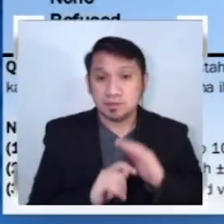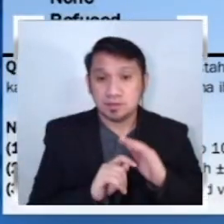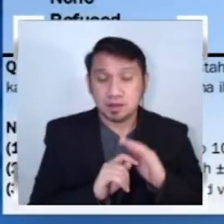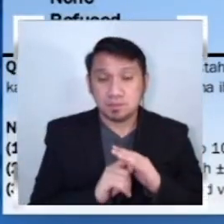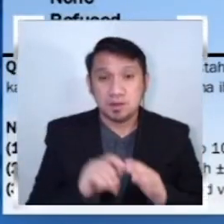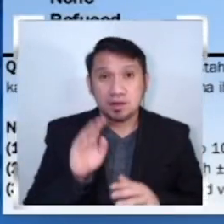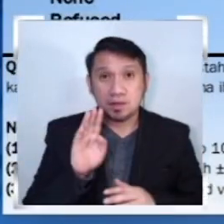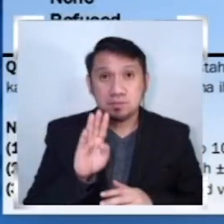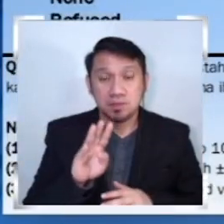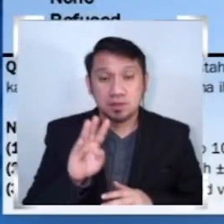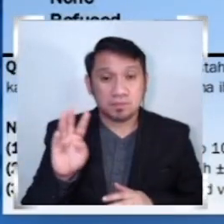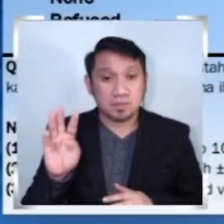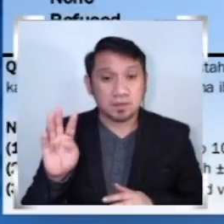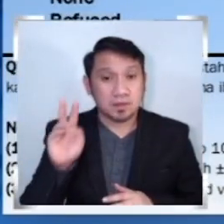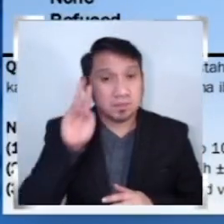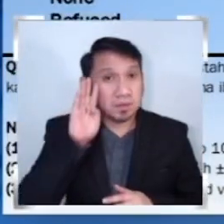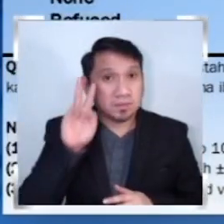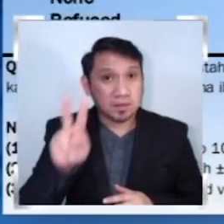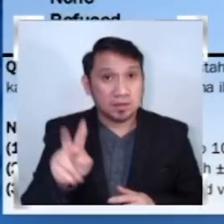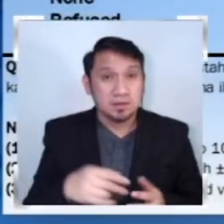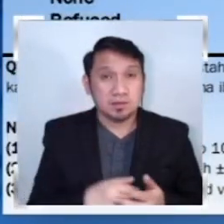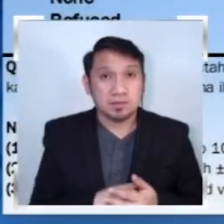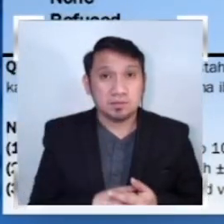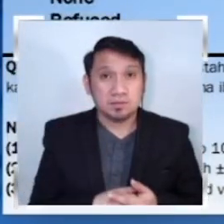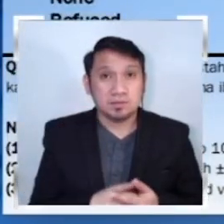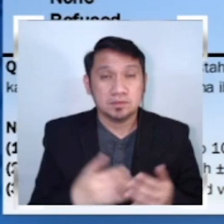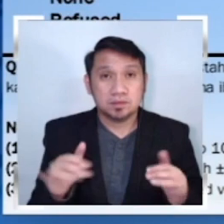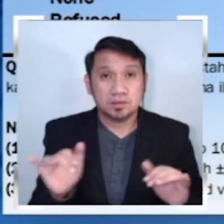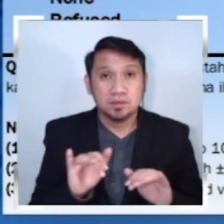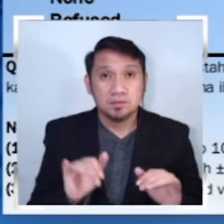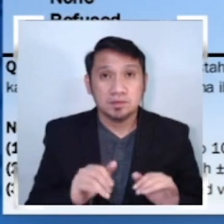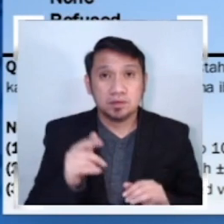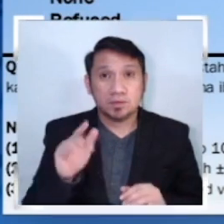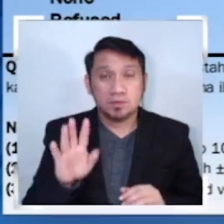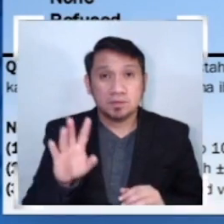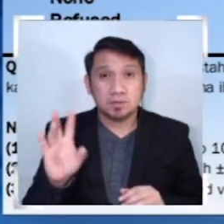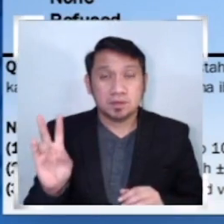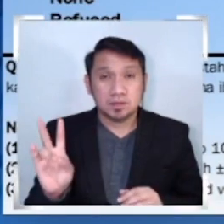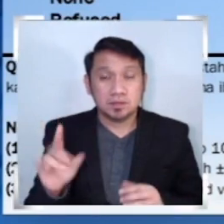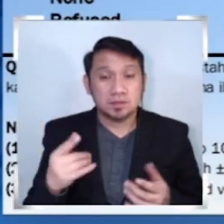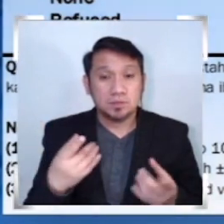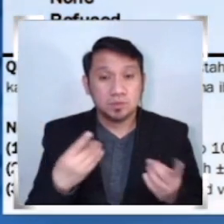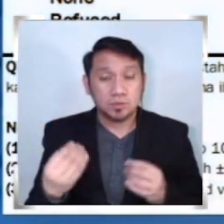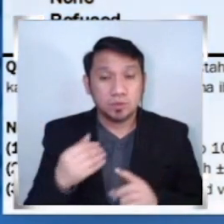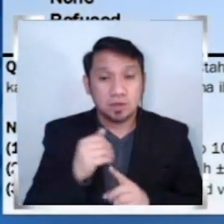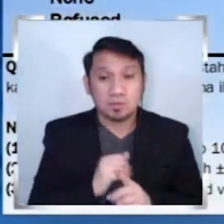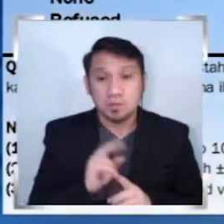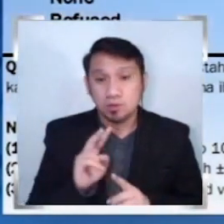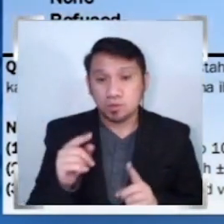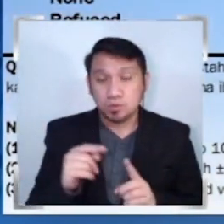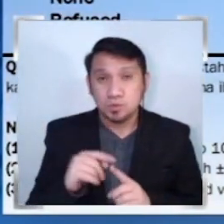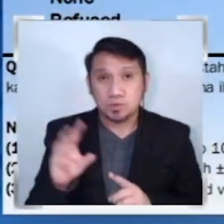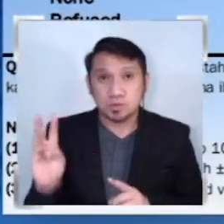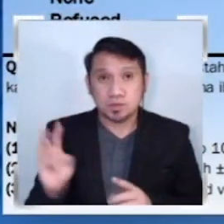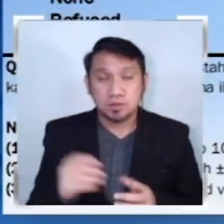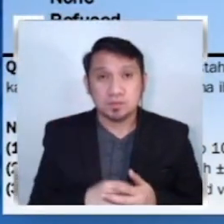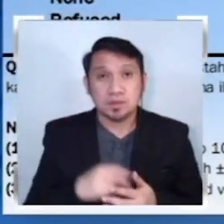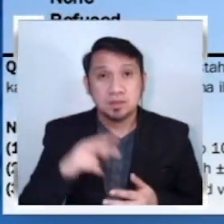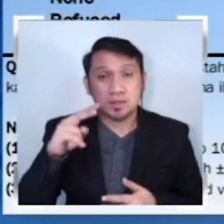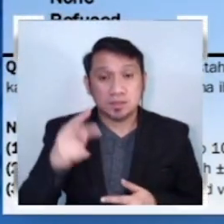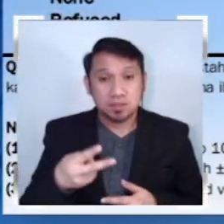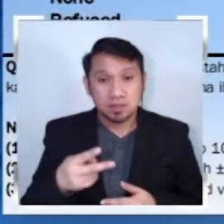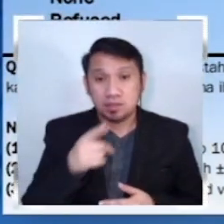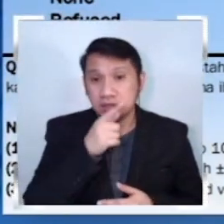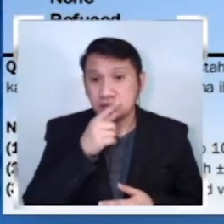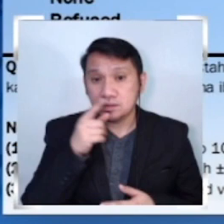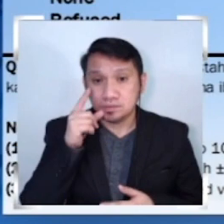nakakuha ng 58%. Bahagyang tumaas mula sa 57 sa survey na ginawa noong April 2 hanggang 6. Pumangalawa naman si Vice President Lenny